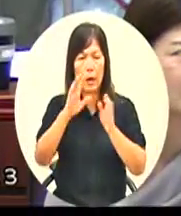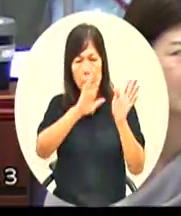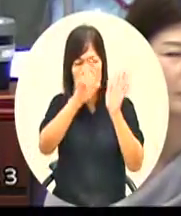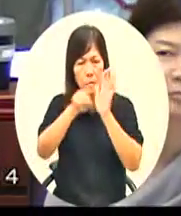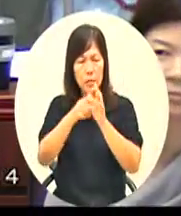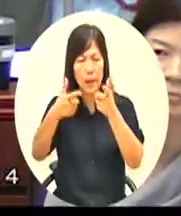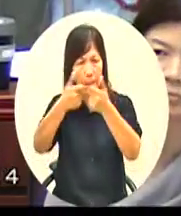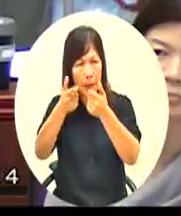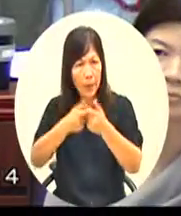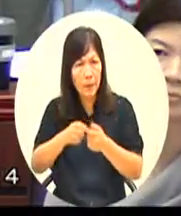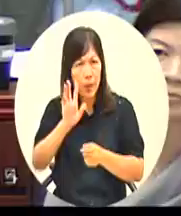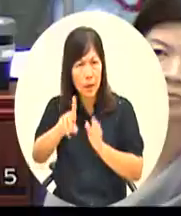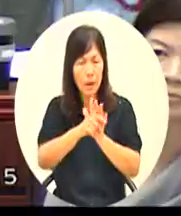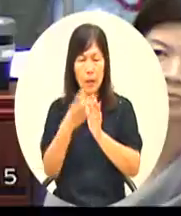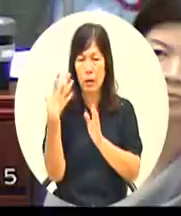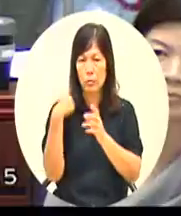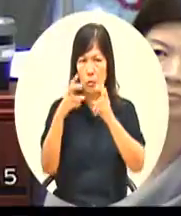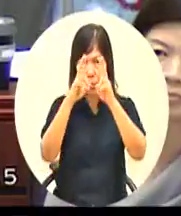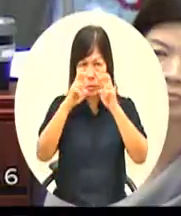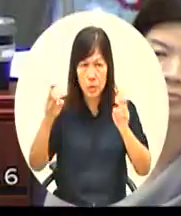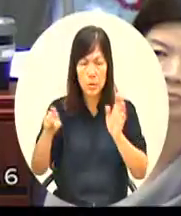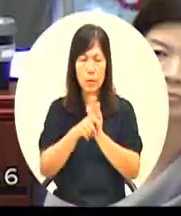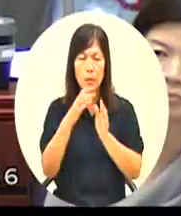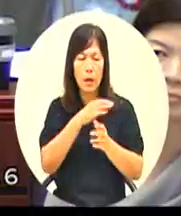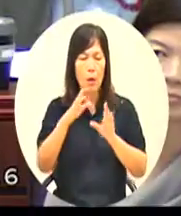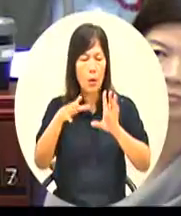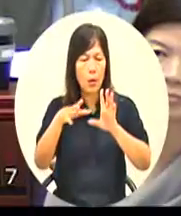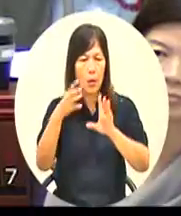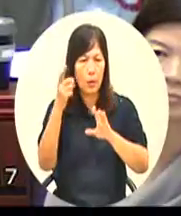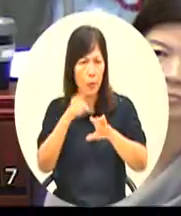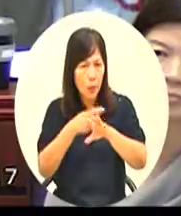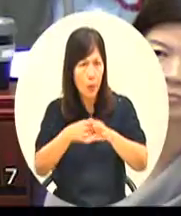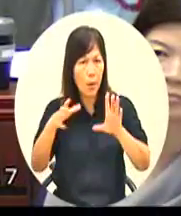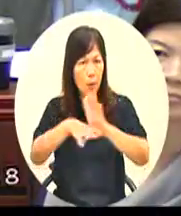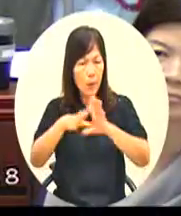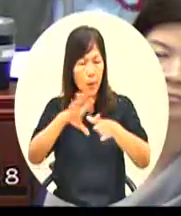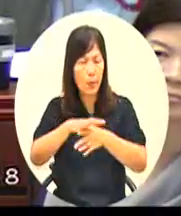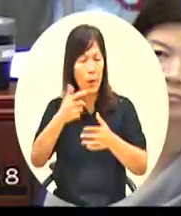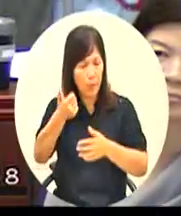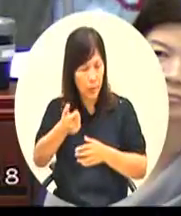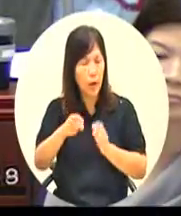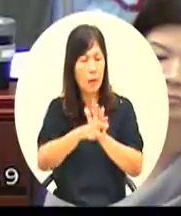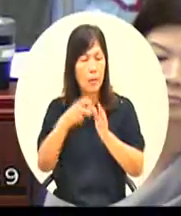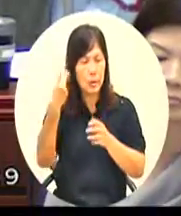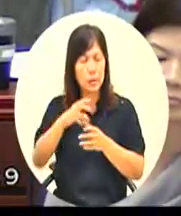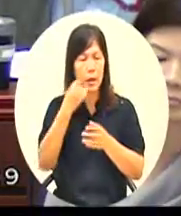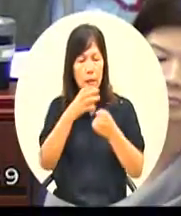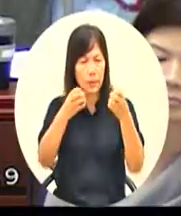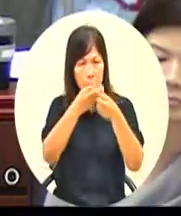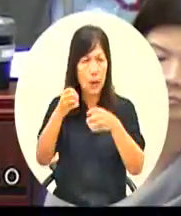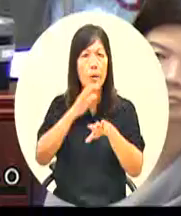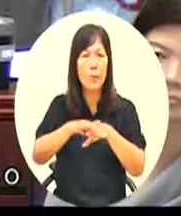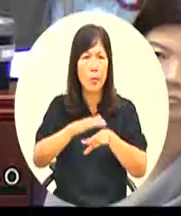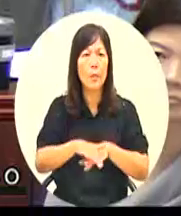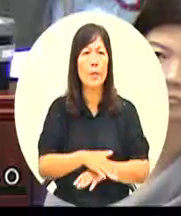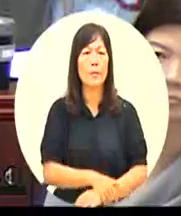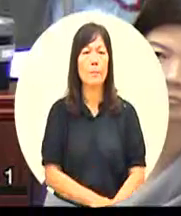搭配整个旧城的文化的风貌，这样的话可能会比较好。这个部分我们再跟交通局来商